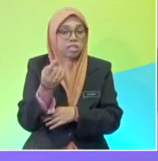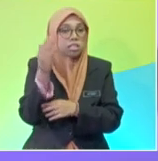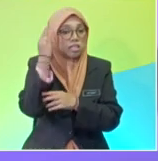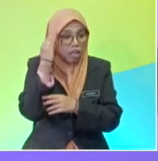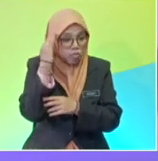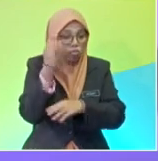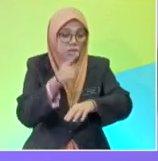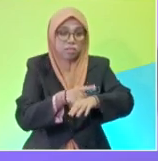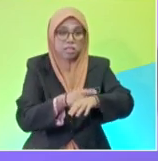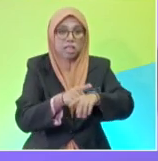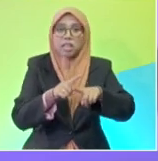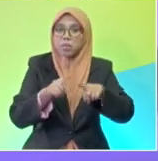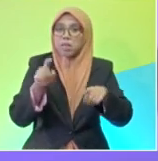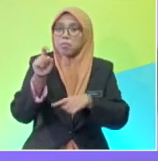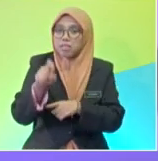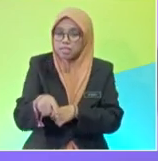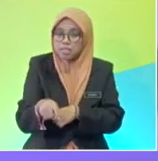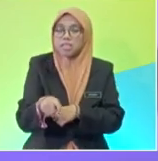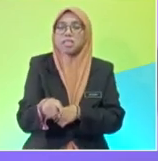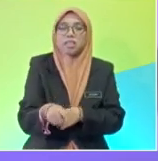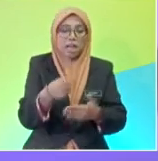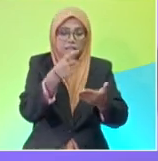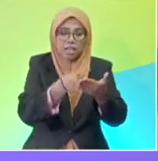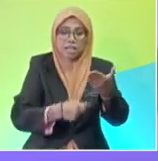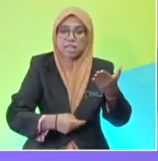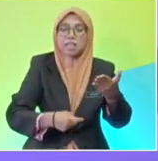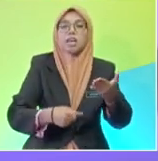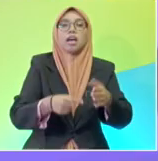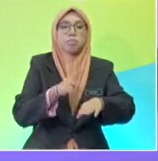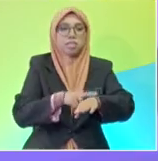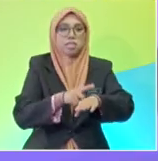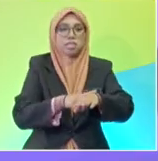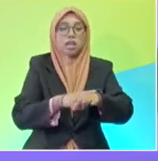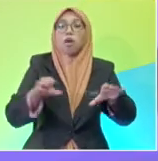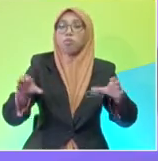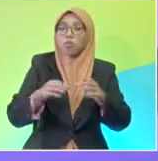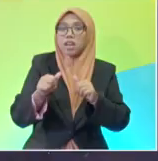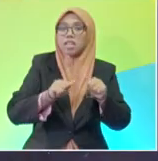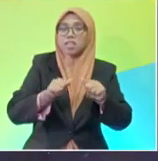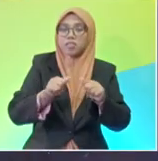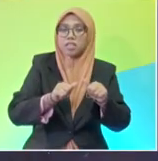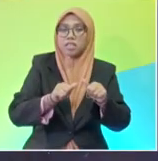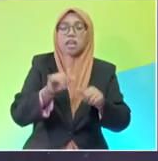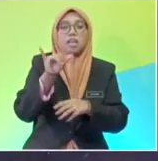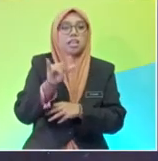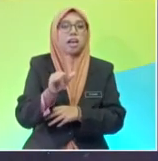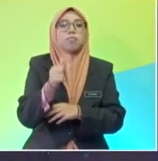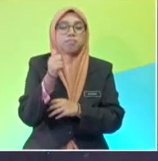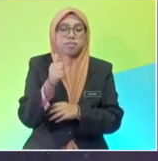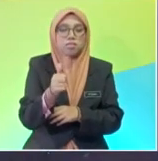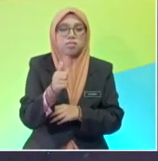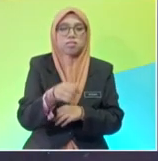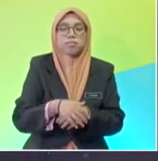menghargai masa. Jangan bazirkan masa. Lakukan aktiviti yang bermanfaat pada masa terluang. Ya, betul sekali, cikgu.